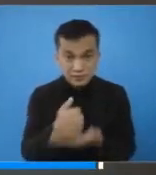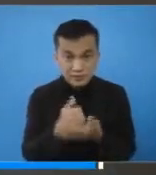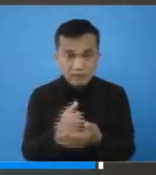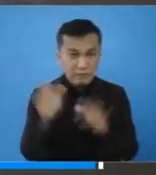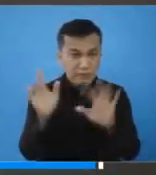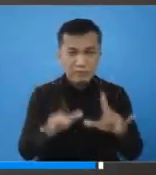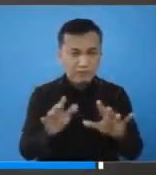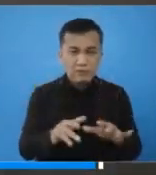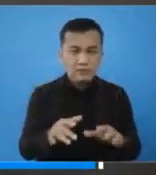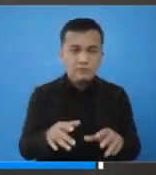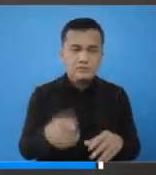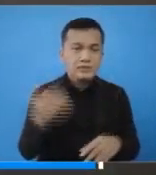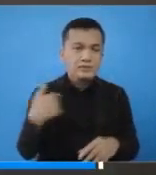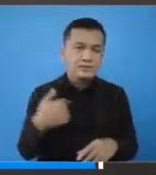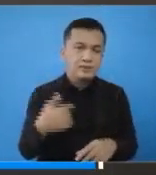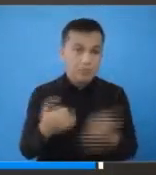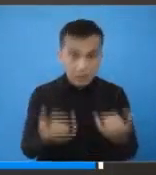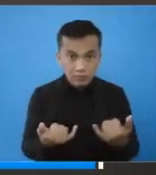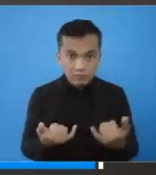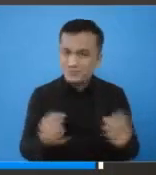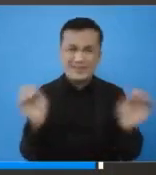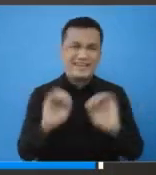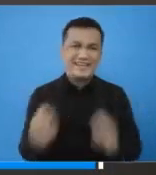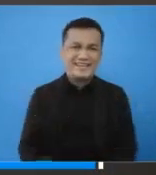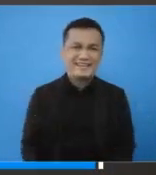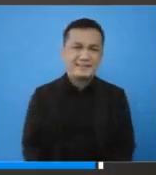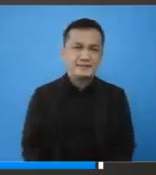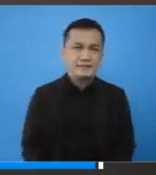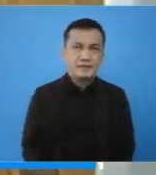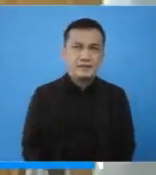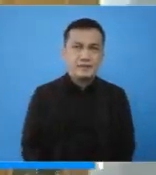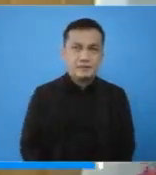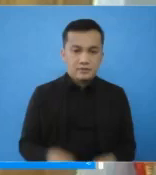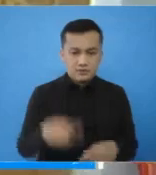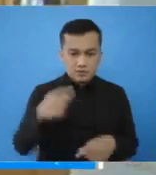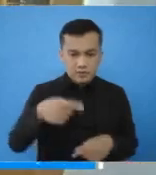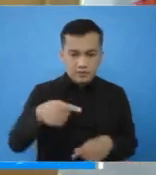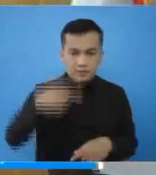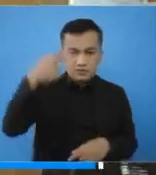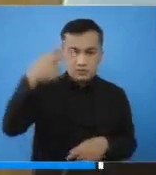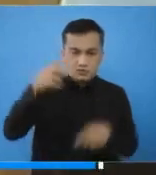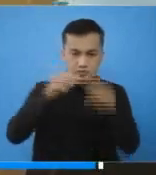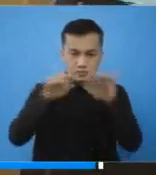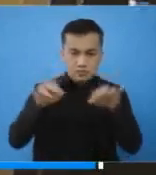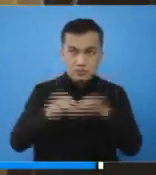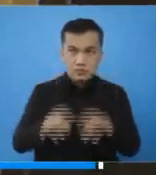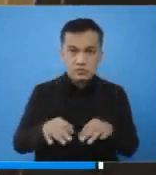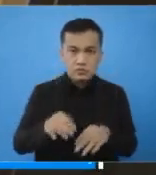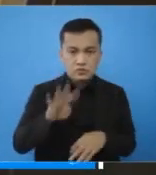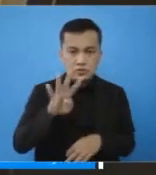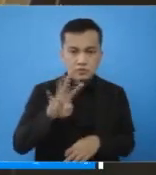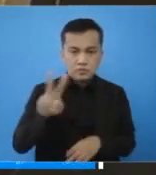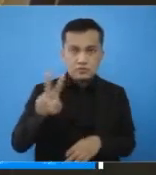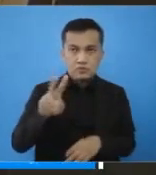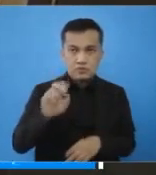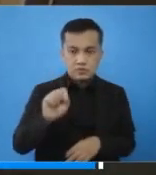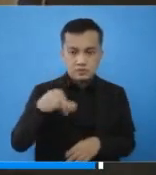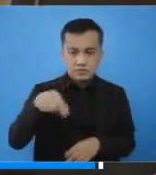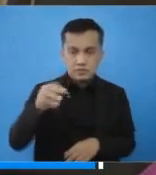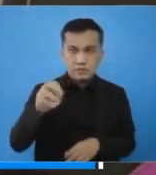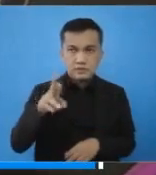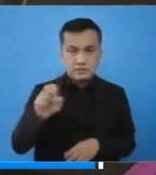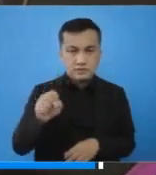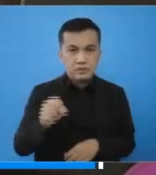Mayroon 2 kwarto ang bawat isa. Pero ang itinuturing na best feature ng ilang beneficiary, may sarili na silang